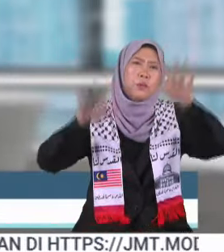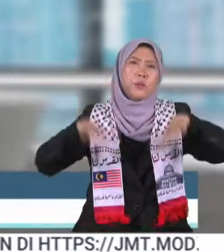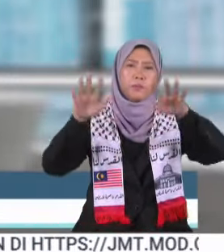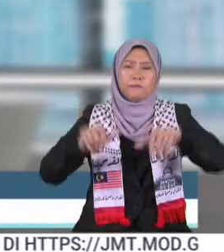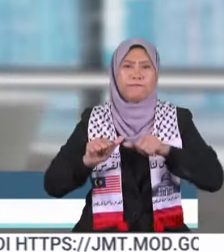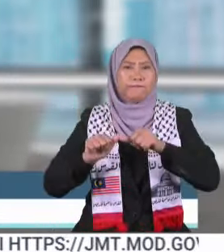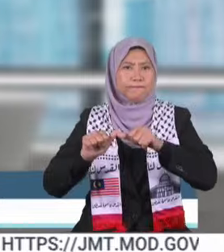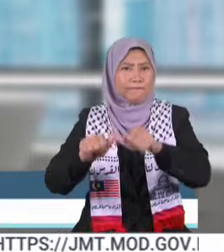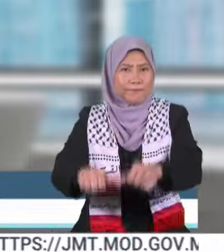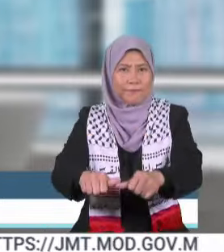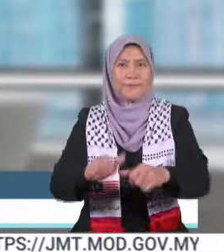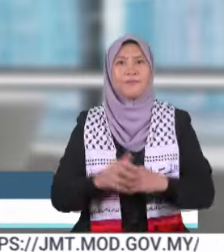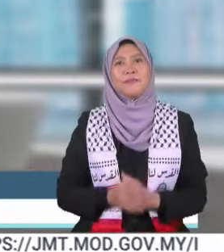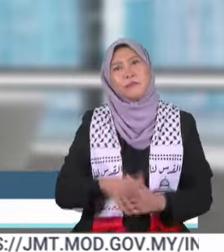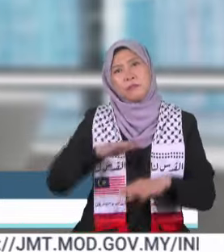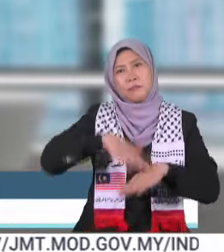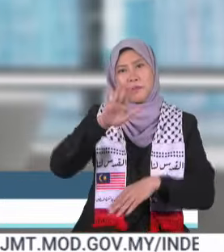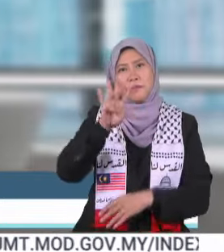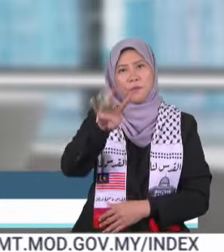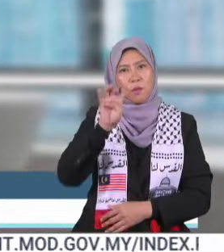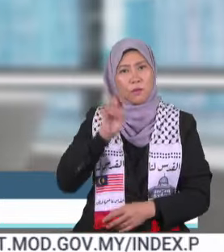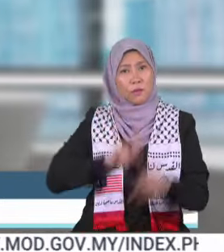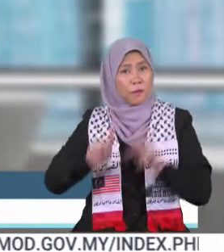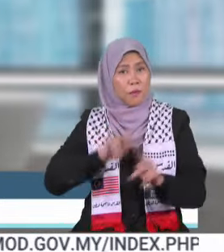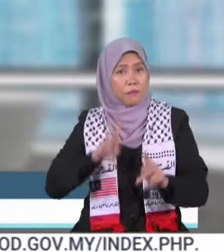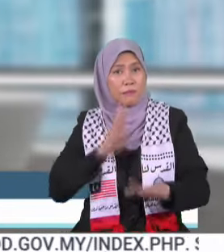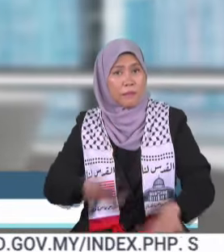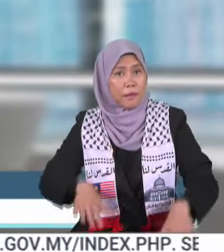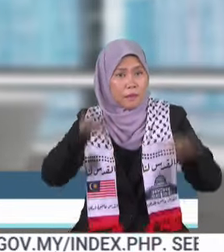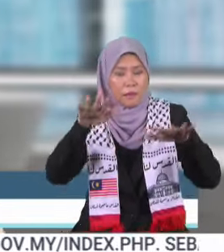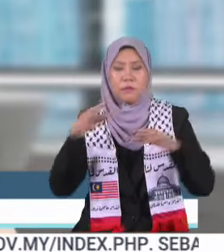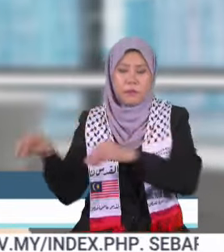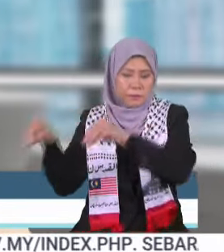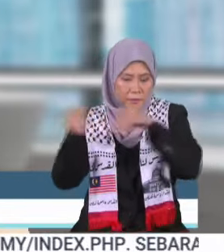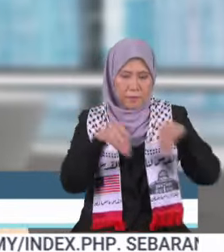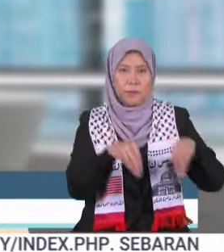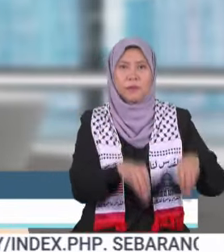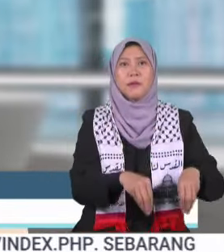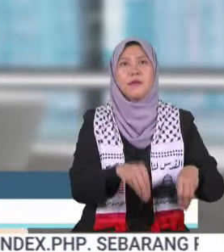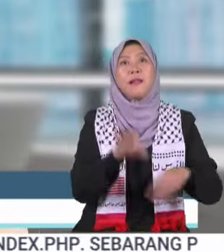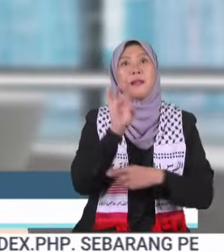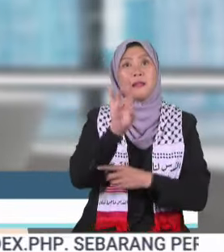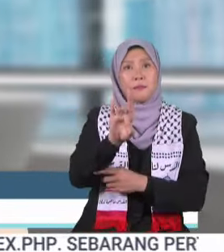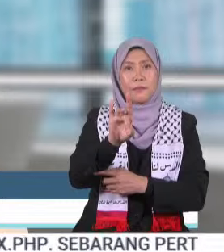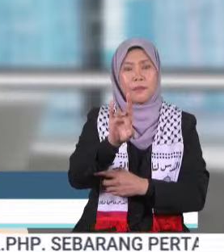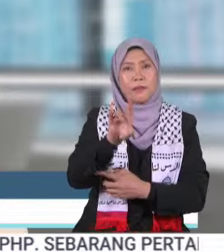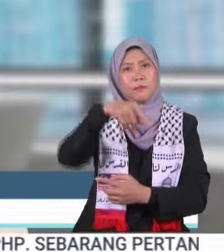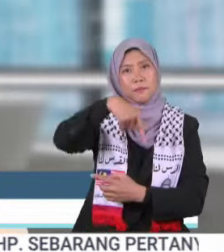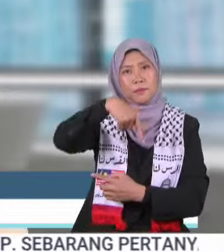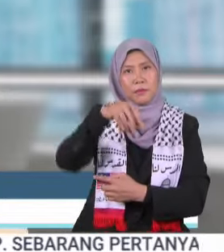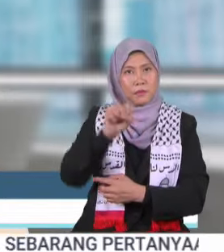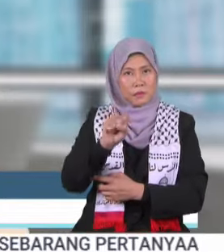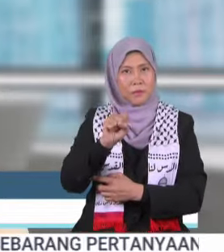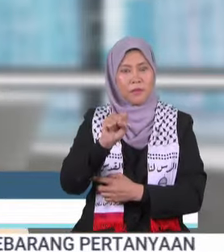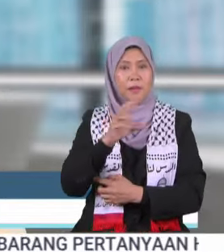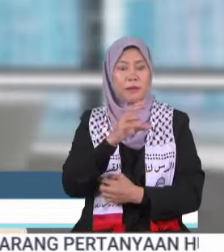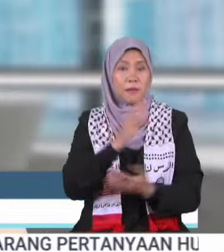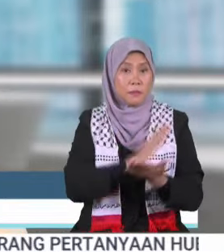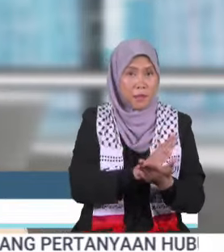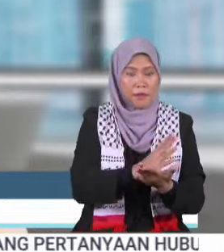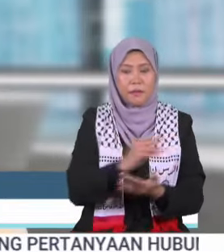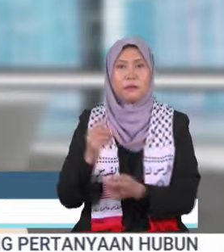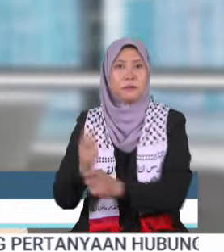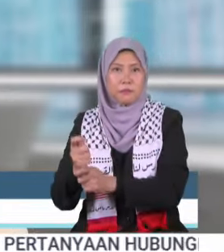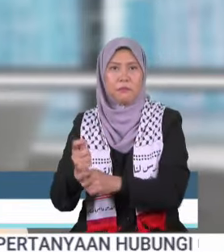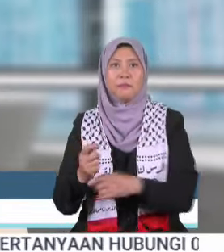berterusan susulan itu lebih 400 penduduk terjejas banjir telah dipindahkan ke lapan pusat peminaahan sementara dan tetap